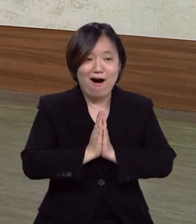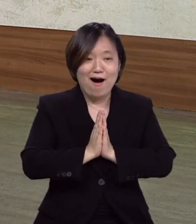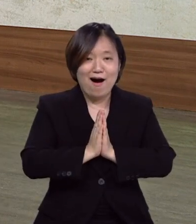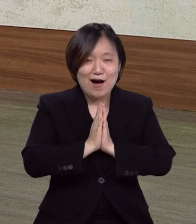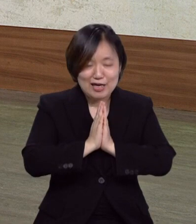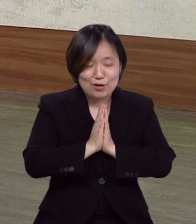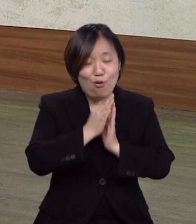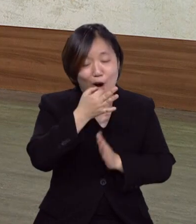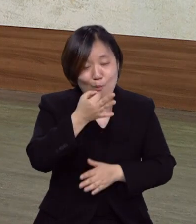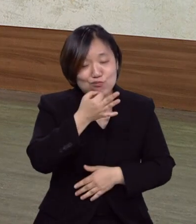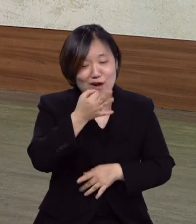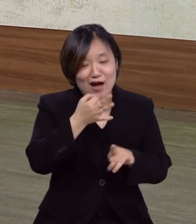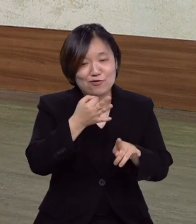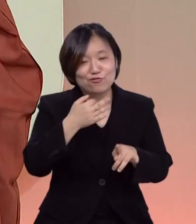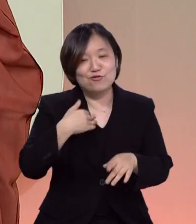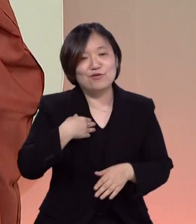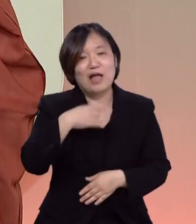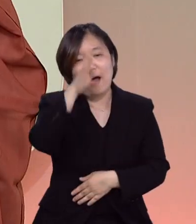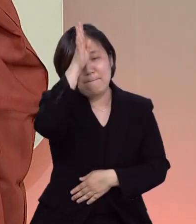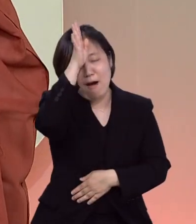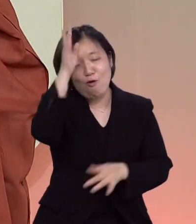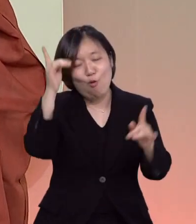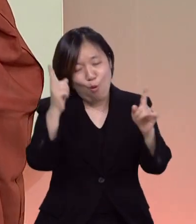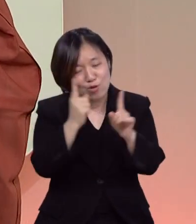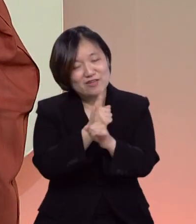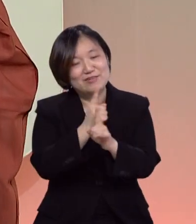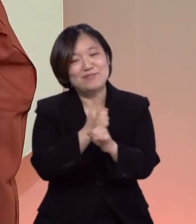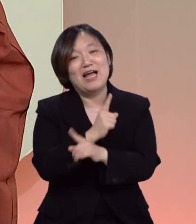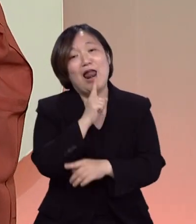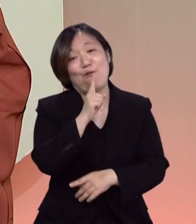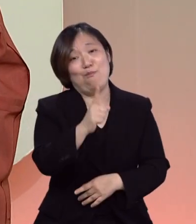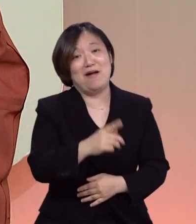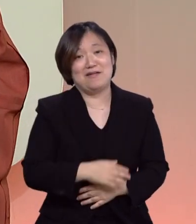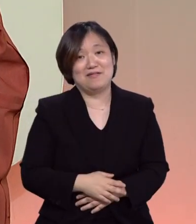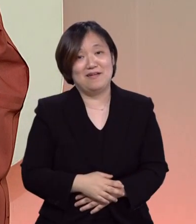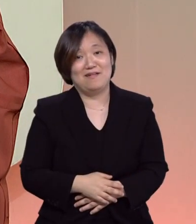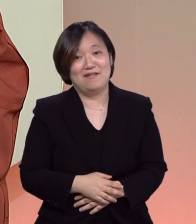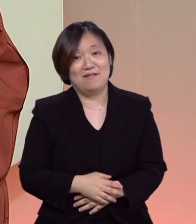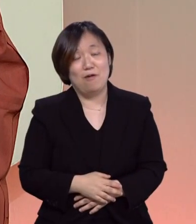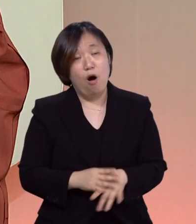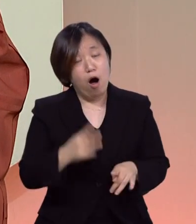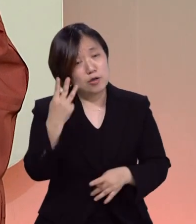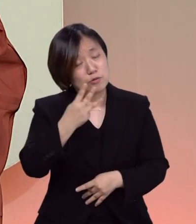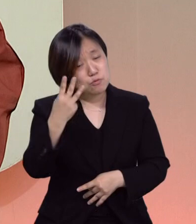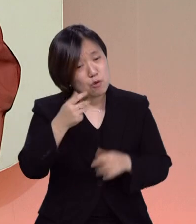가지고 이해를 못 하더래요 그게 무슨 말이냐고 3000배를 했는데 병이나요